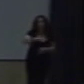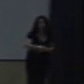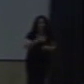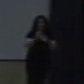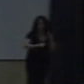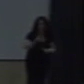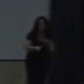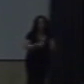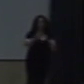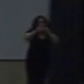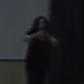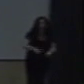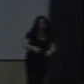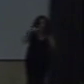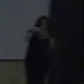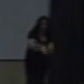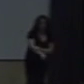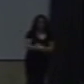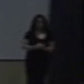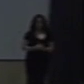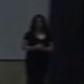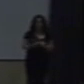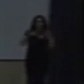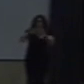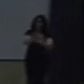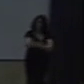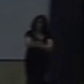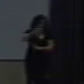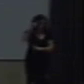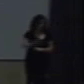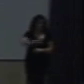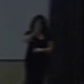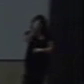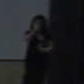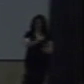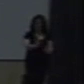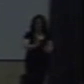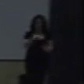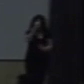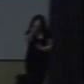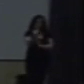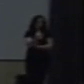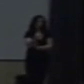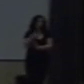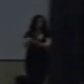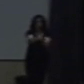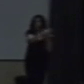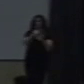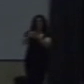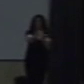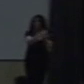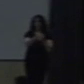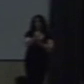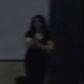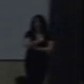aquest anàlisi de fons també, no? I el perquè de les coses, que és el repte que tenim tots, però és una obligació de tots, eh?